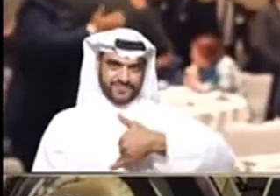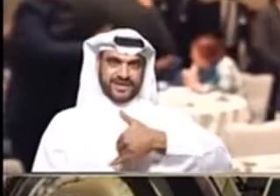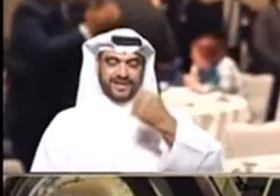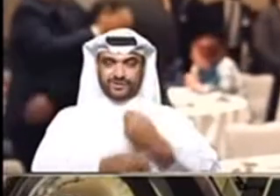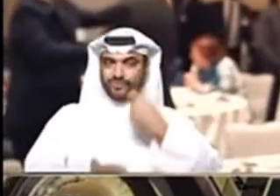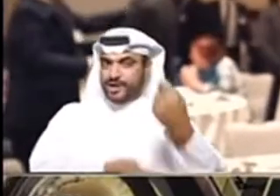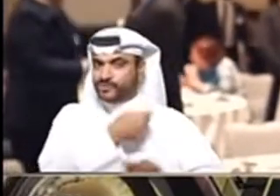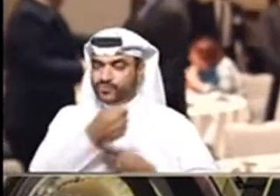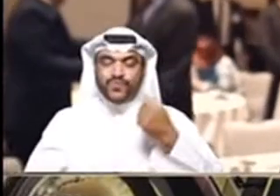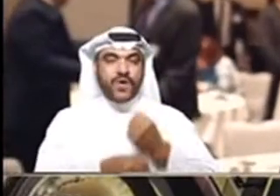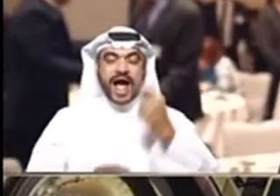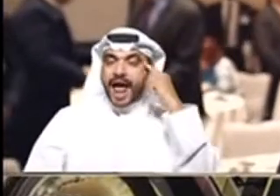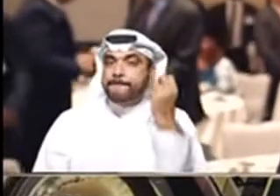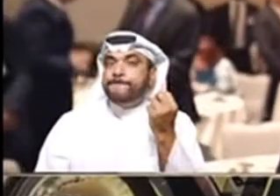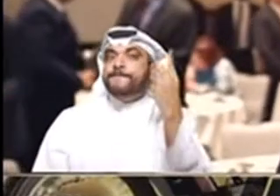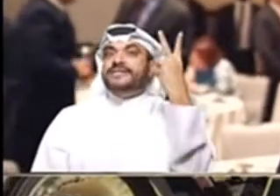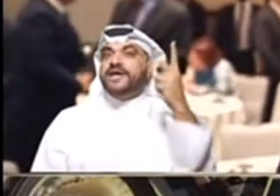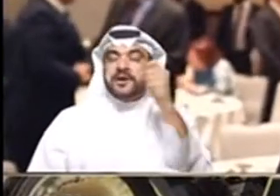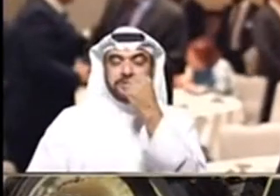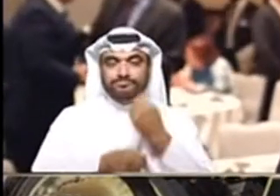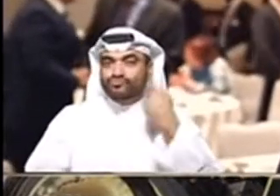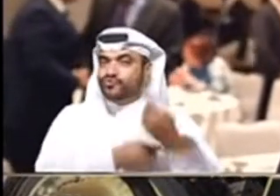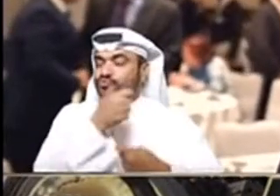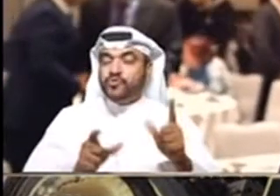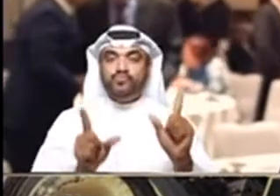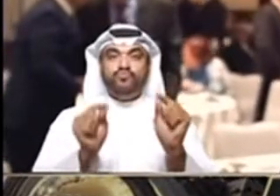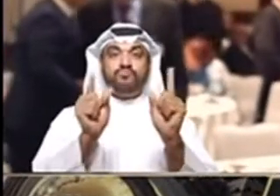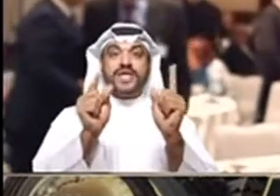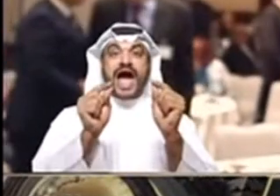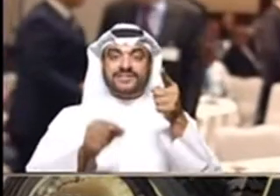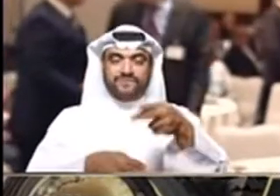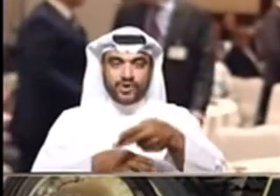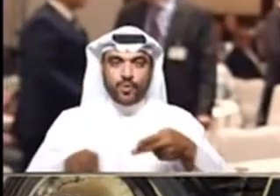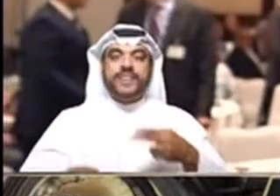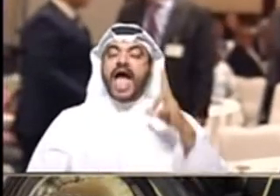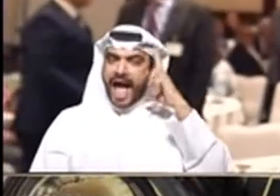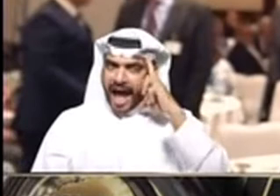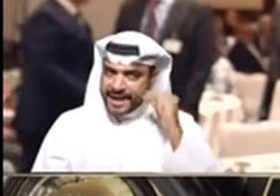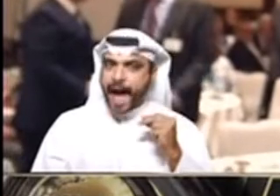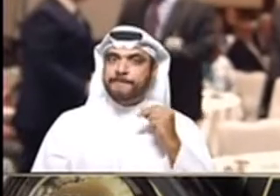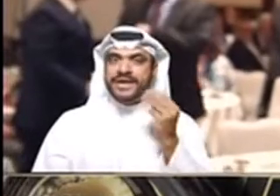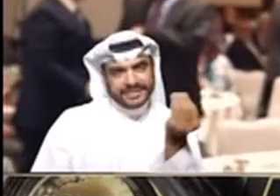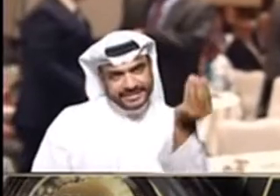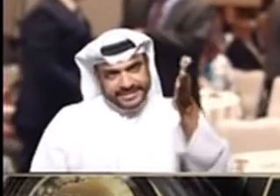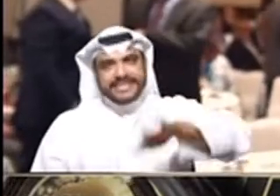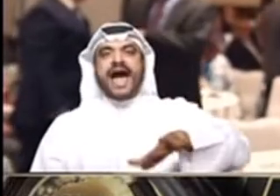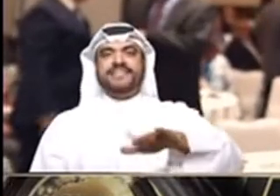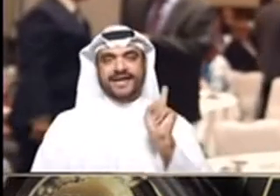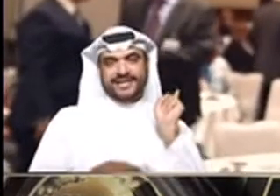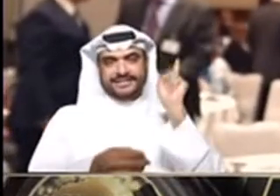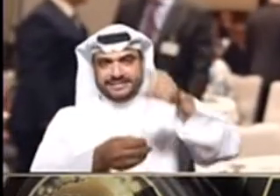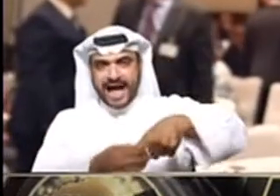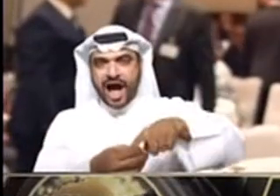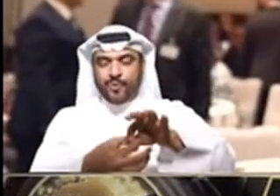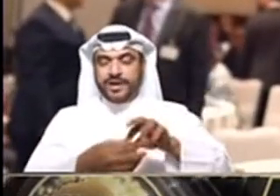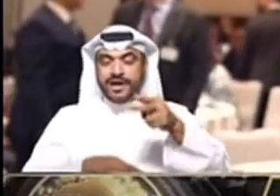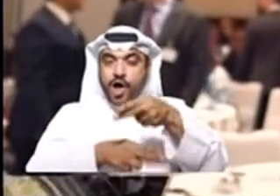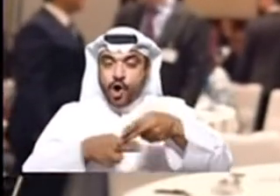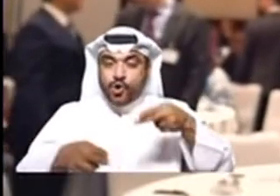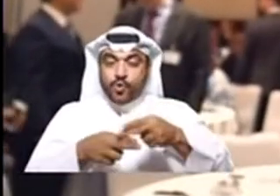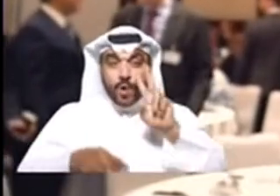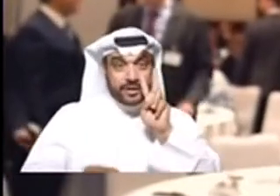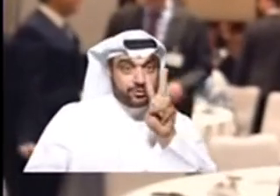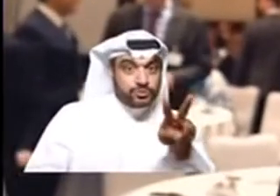على مشاريع حيوية في الكويت، ونحن نريد أن نطور ونعمق هذه الشراكة لأننا نرى أن الكويت بلد